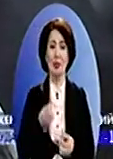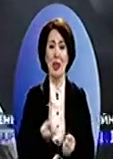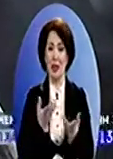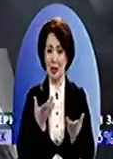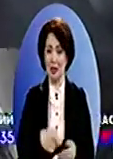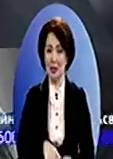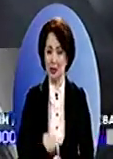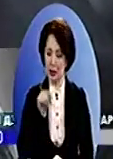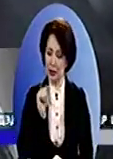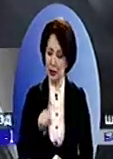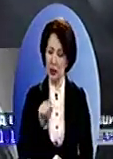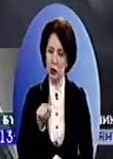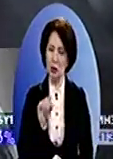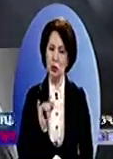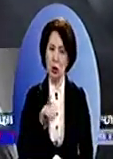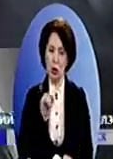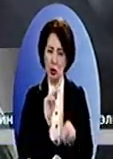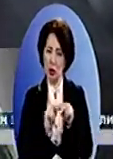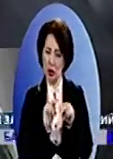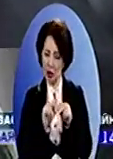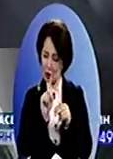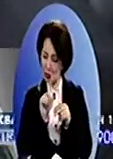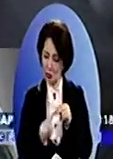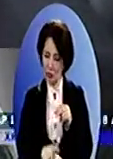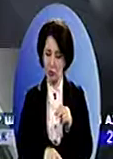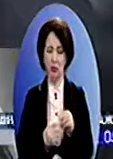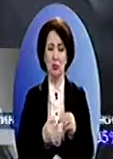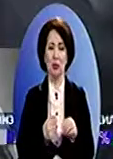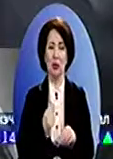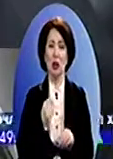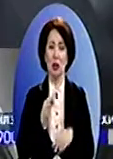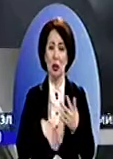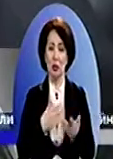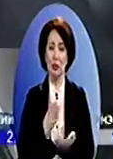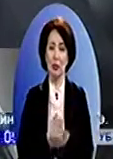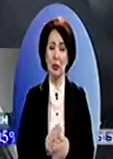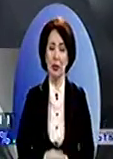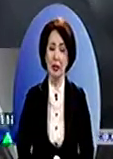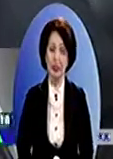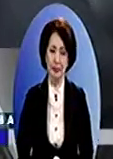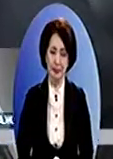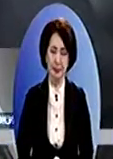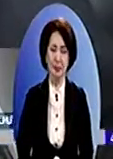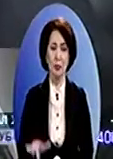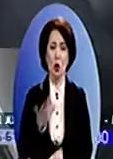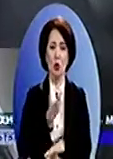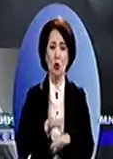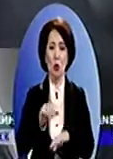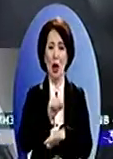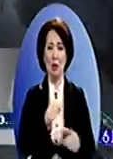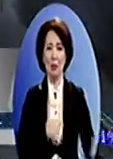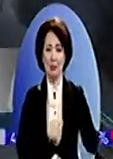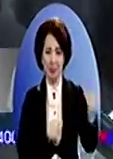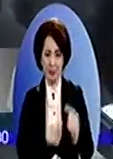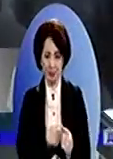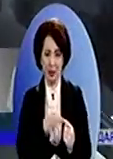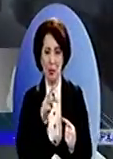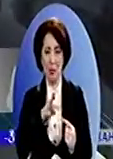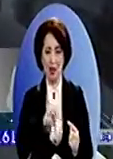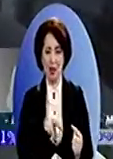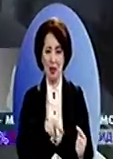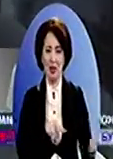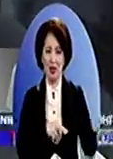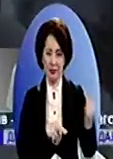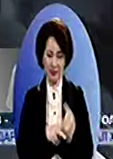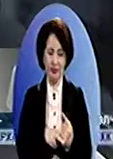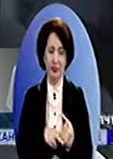Тэгээ энэ дээр бол одоогийн шалгалтын үйл ажиллагаанд явагдаж байгаа. Төв аймгаас шилжилт хөдөлгөөн хийгдсэн. Энэ бол 11